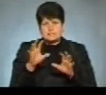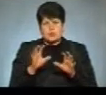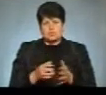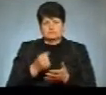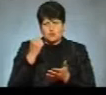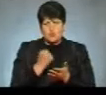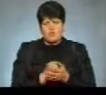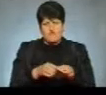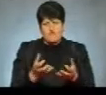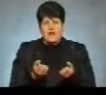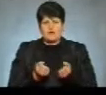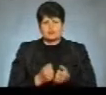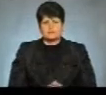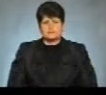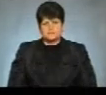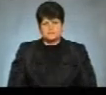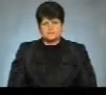ухвалюють.